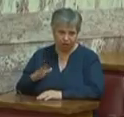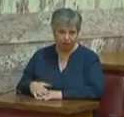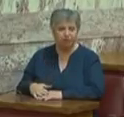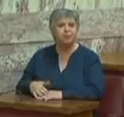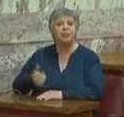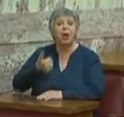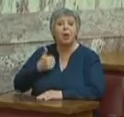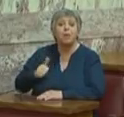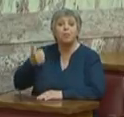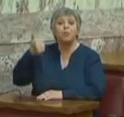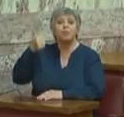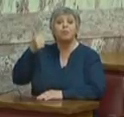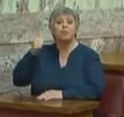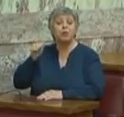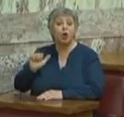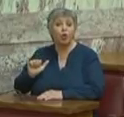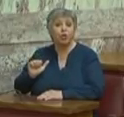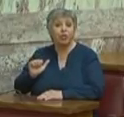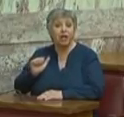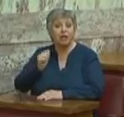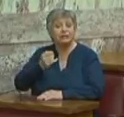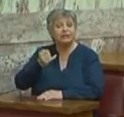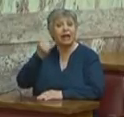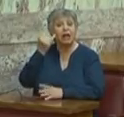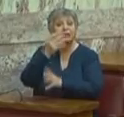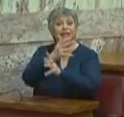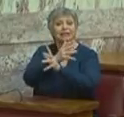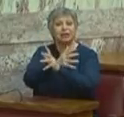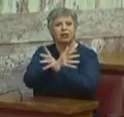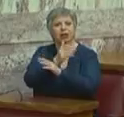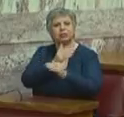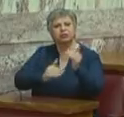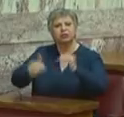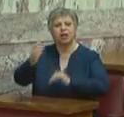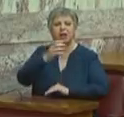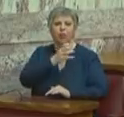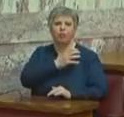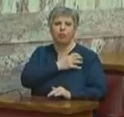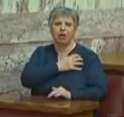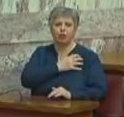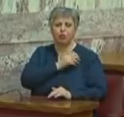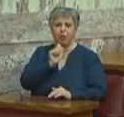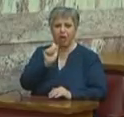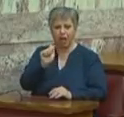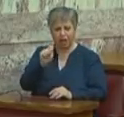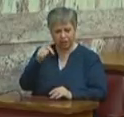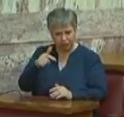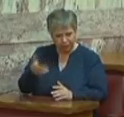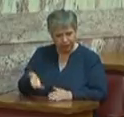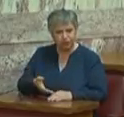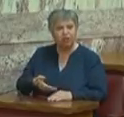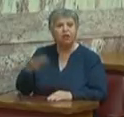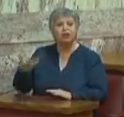εισαγγελέας, αντισαγγελέας του Αρείου Πάγου, ο κύριος Αγγελής, με διάταξή του έβαλε τη μήνυση του